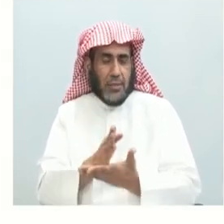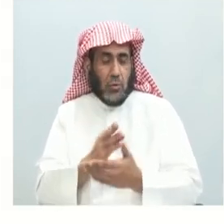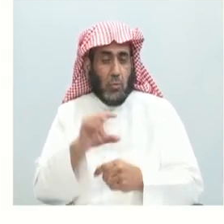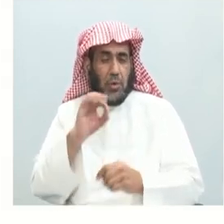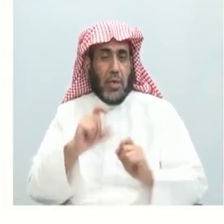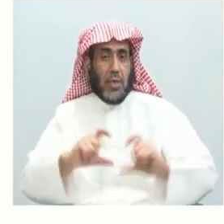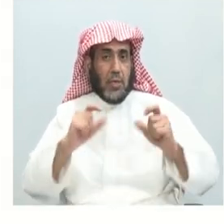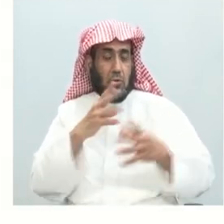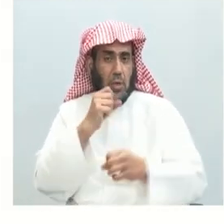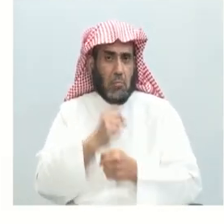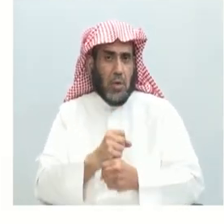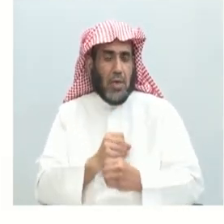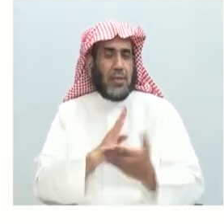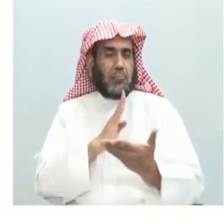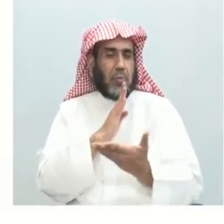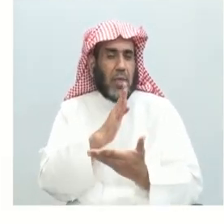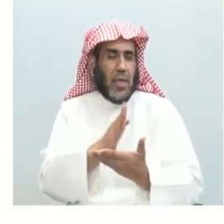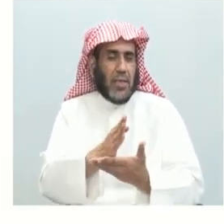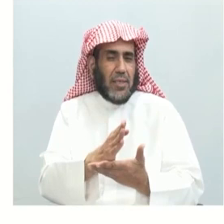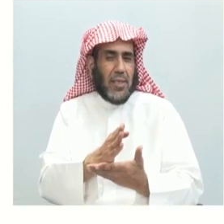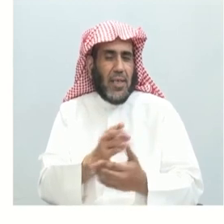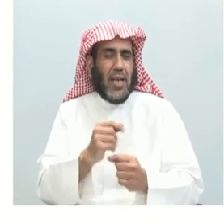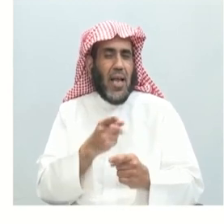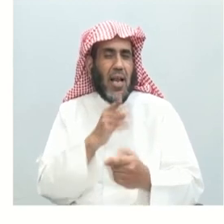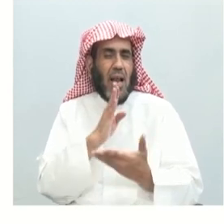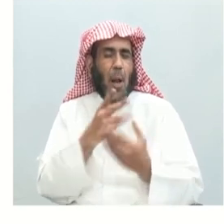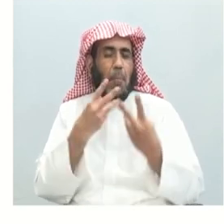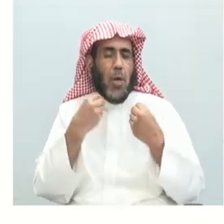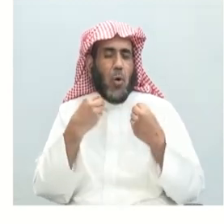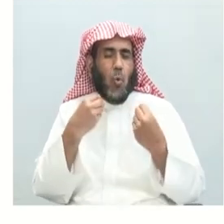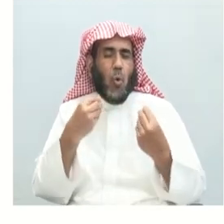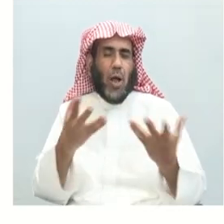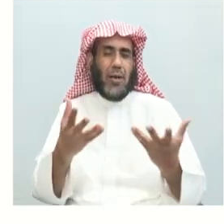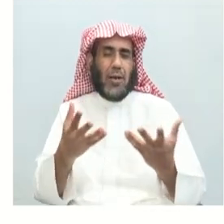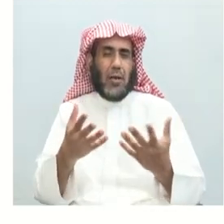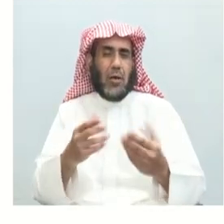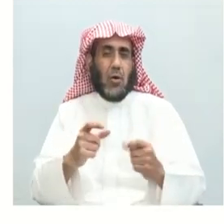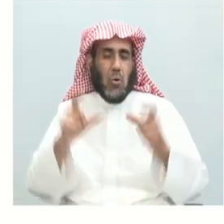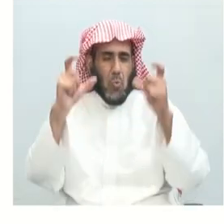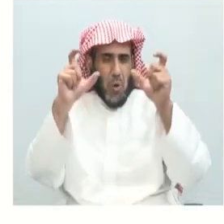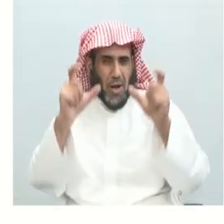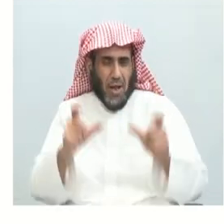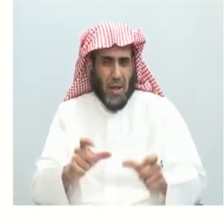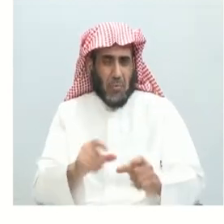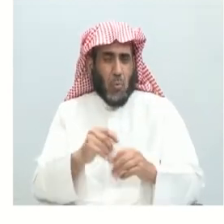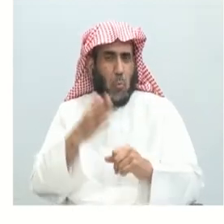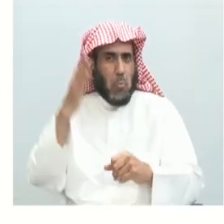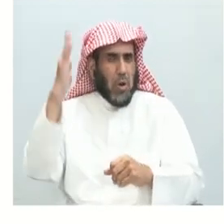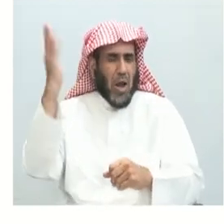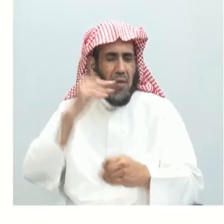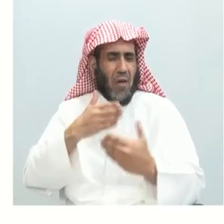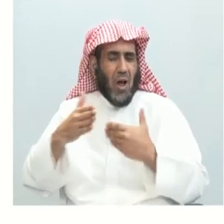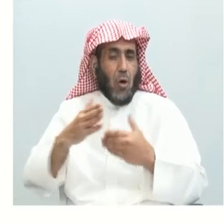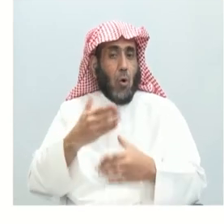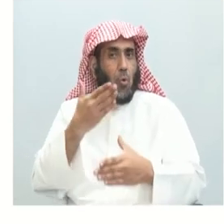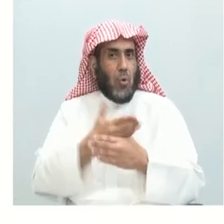رسول الله صلى الله عليه وسلم يهدي الى الايمان واذا كل خير ويحمي صاحبه من النفاق وسبب